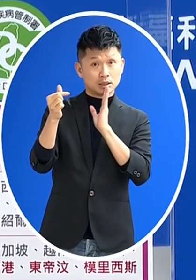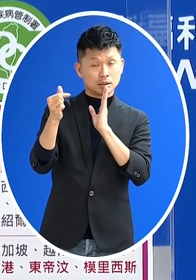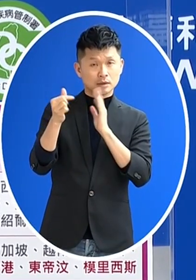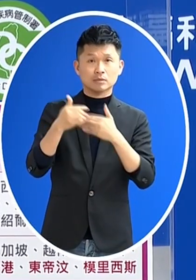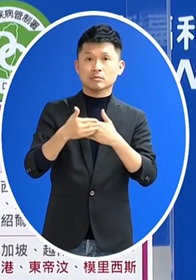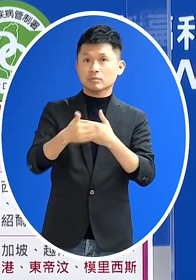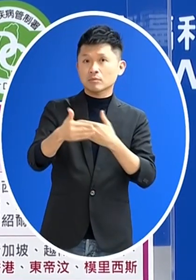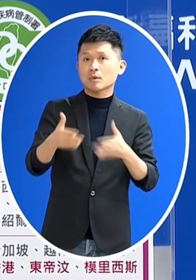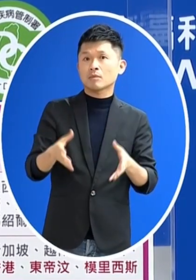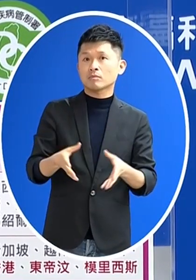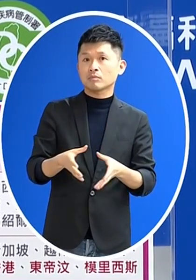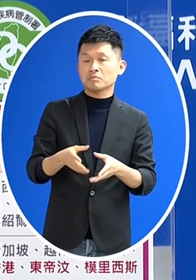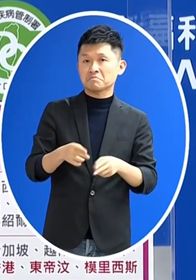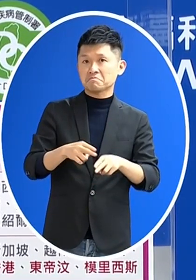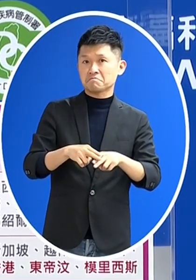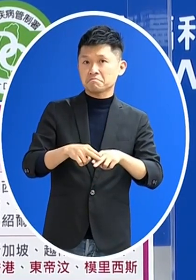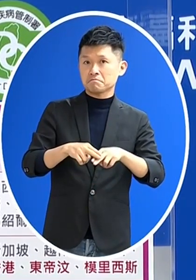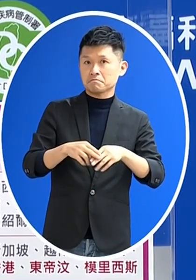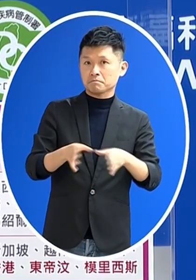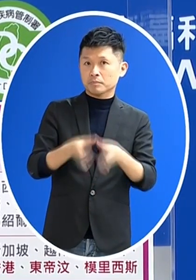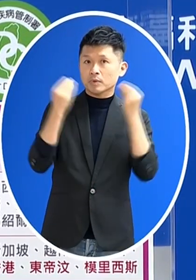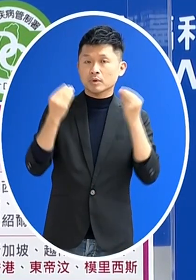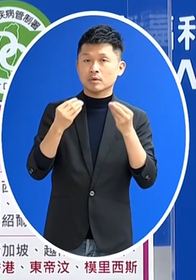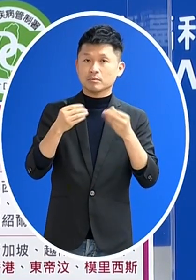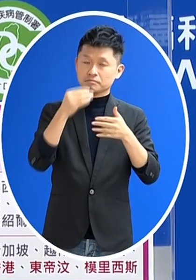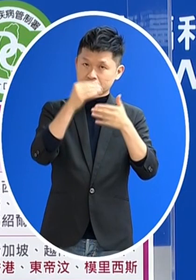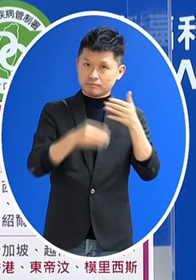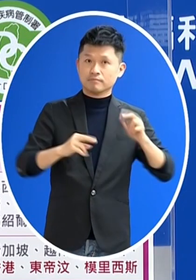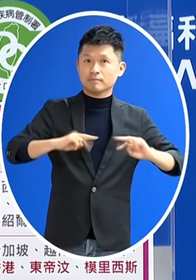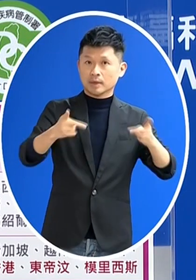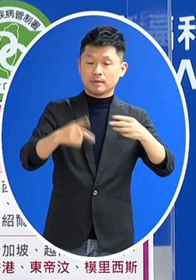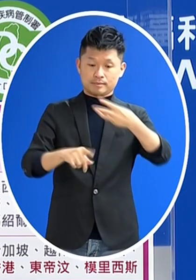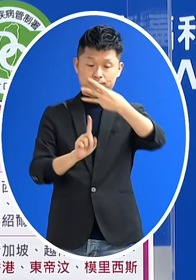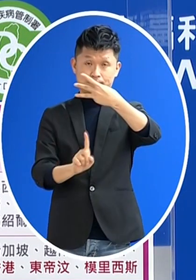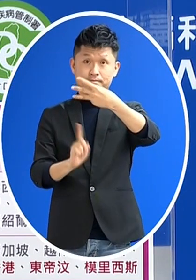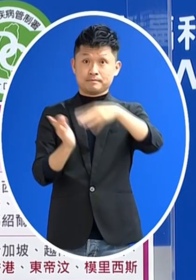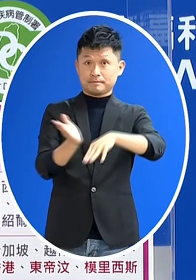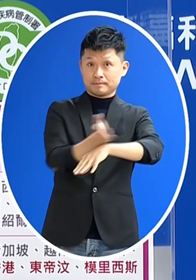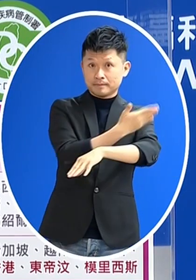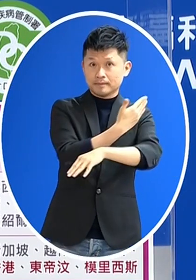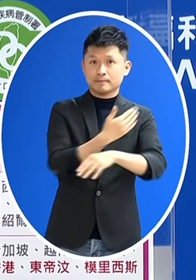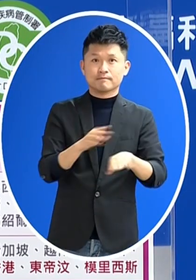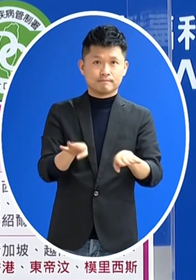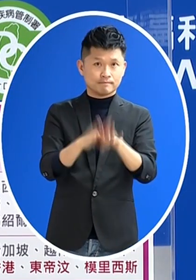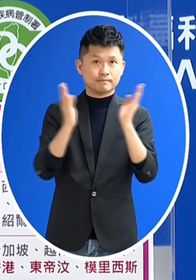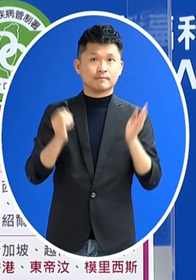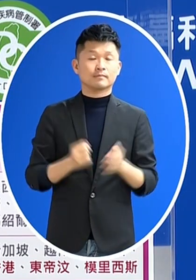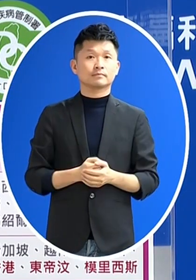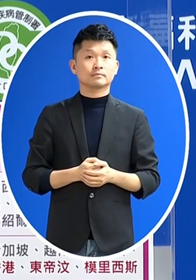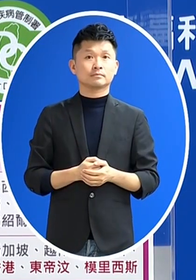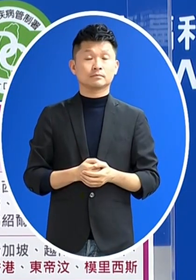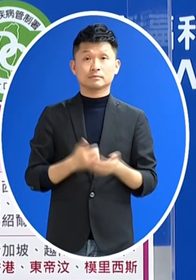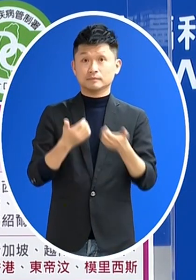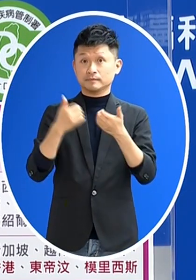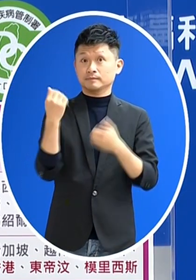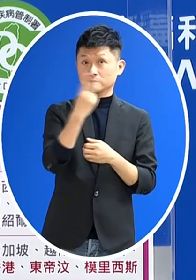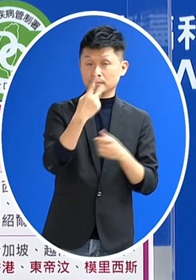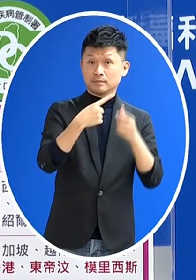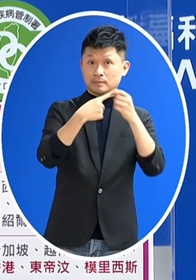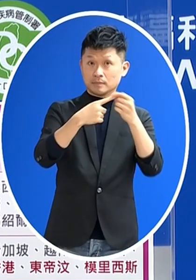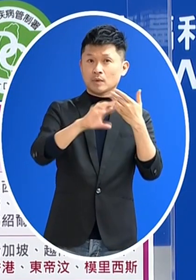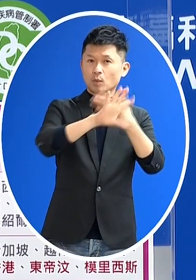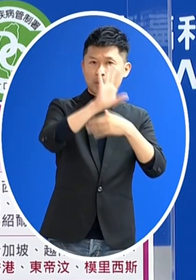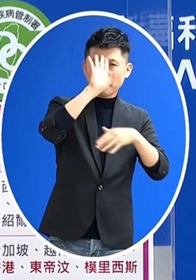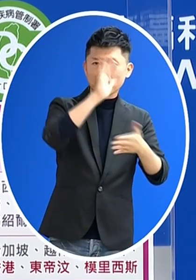隔离的原则稍有更动，那从3月1日起实施。那分为两个，一个是在国外曾